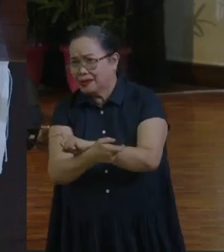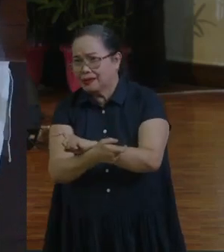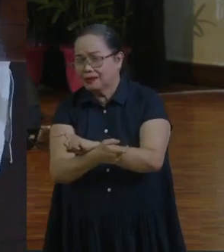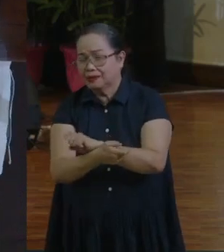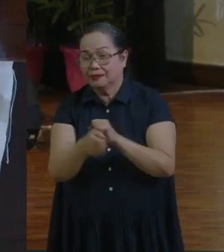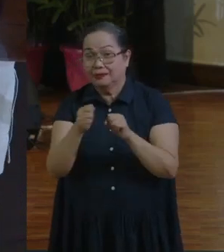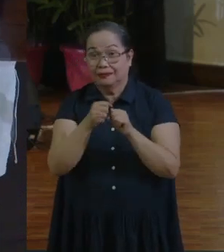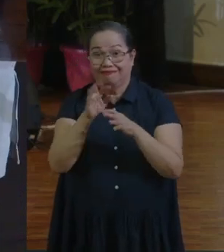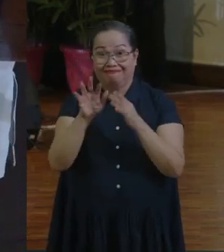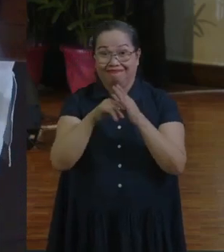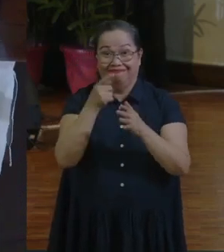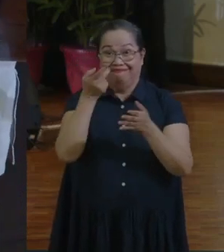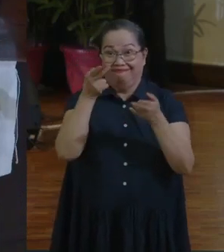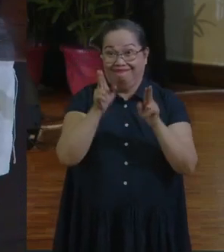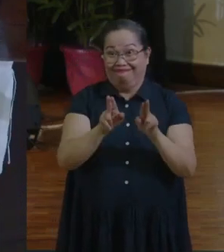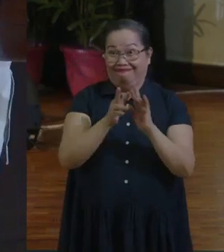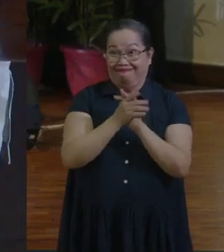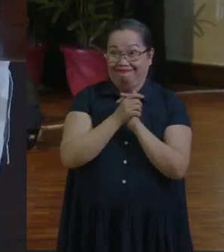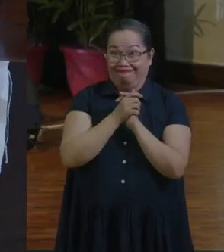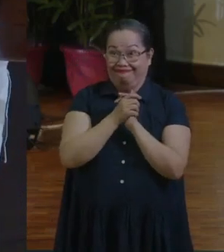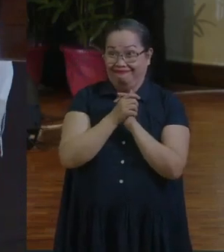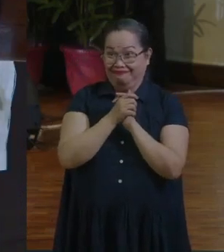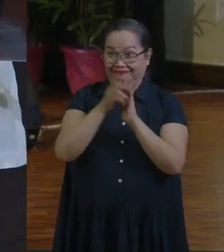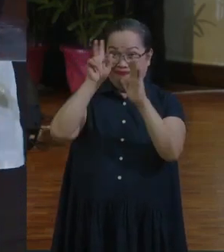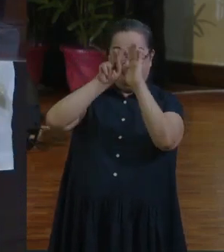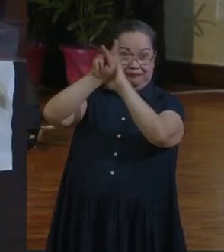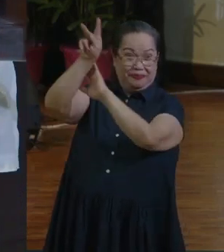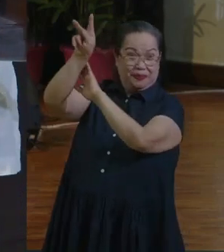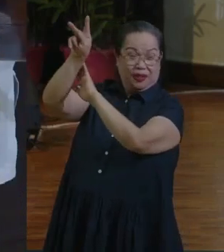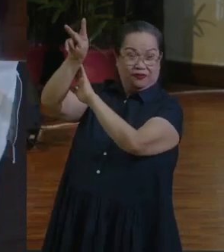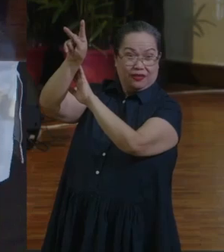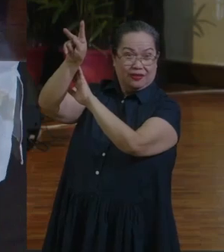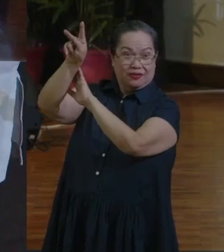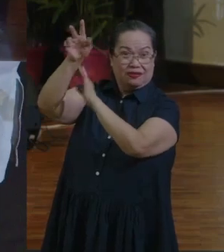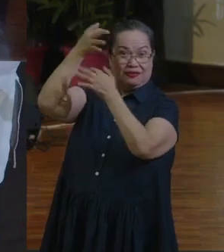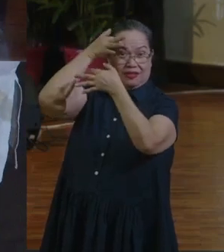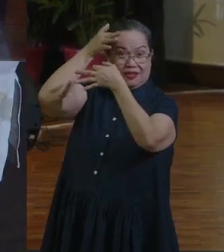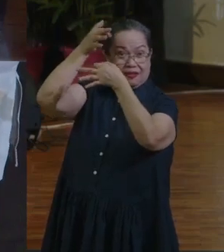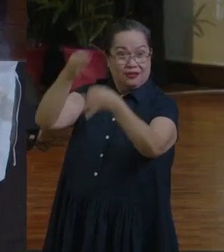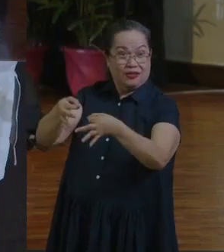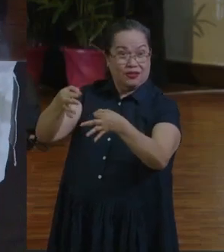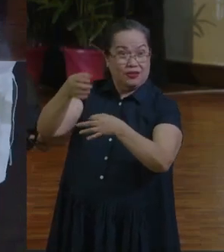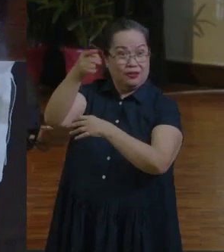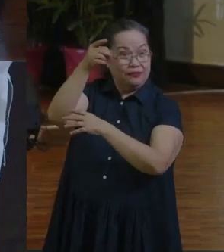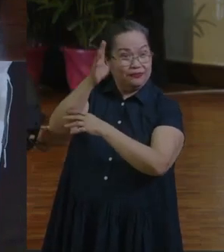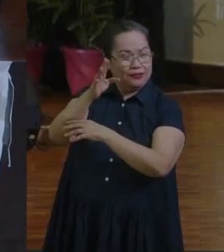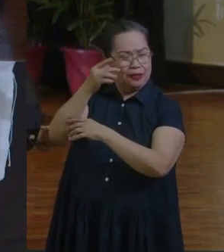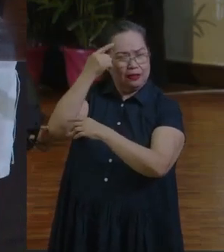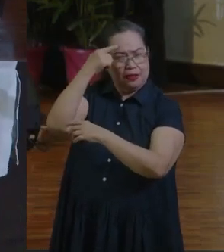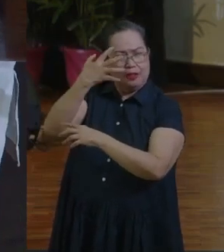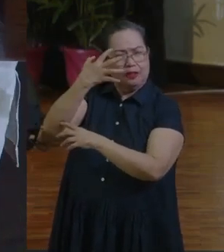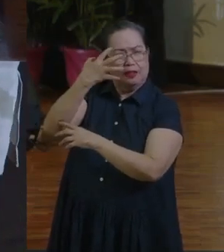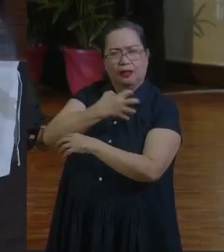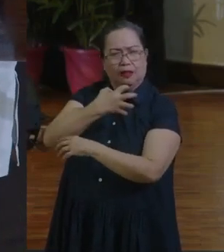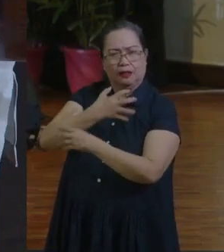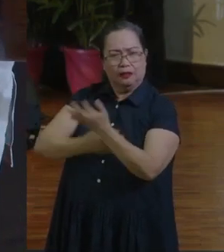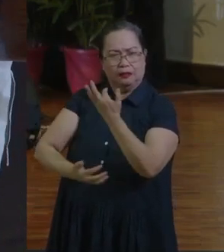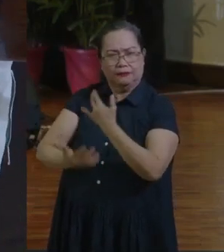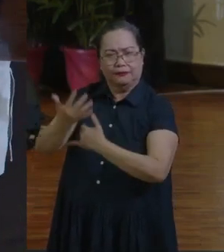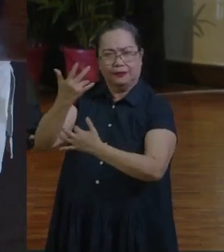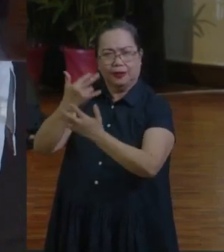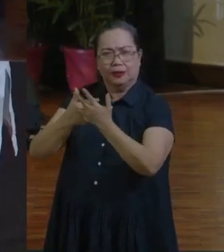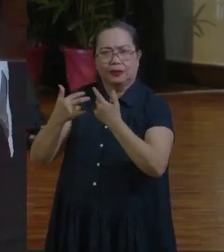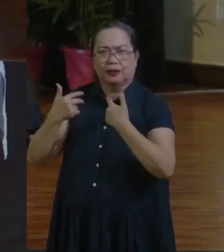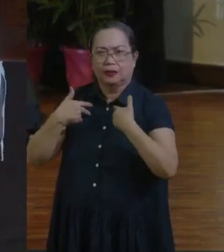Kaya mga kapatid, ang mga propesiya ng paghahatol ng Diyos sa puot at apoy